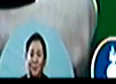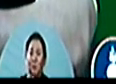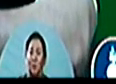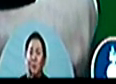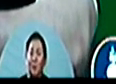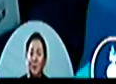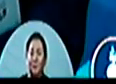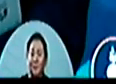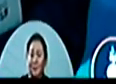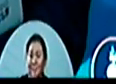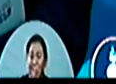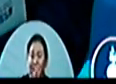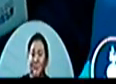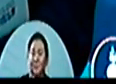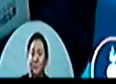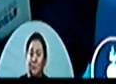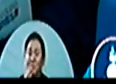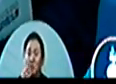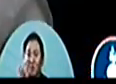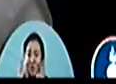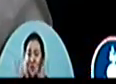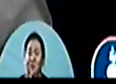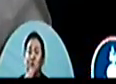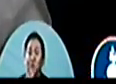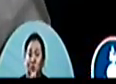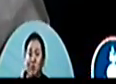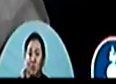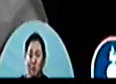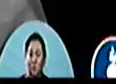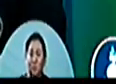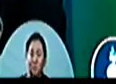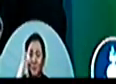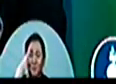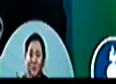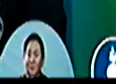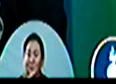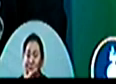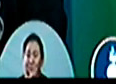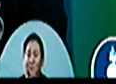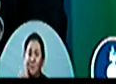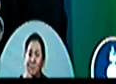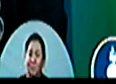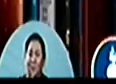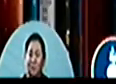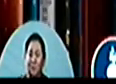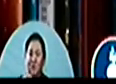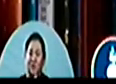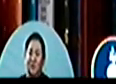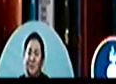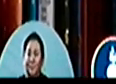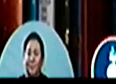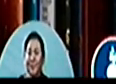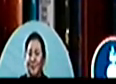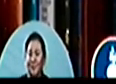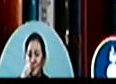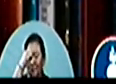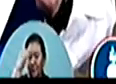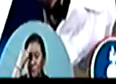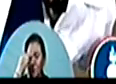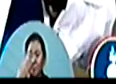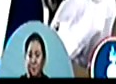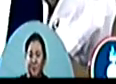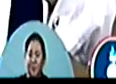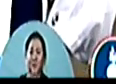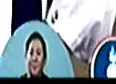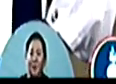бүтээснийг хамгаалах хуулийн шийдлийг санал болгож байна. Эхэлснээ гүйцээж, нийгмийн шударга ёсыг ямар ч эрх мэдэлтэн ганхуулж чадахгүй